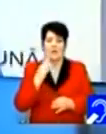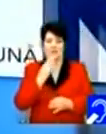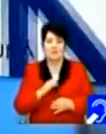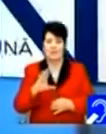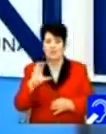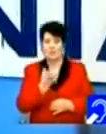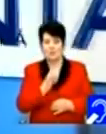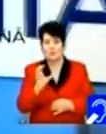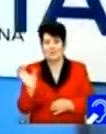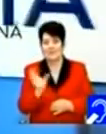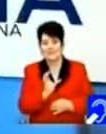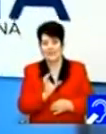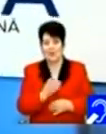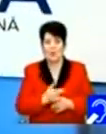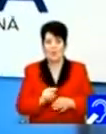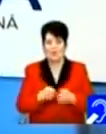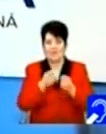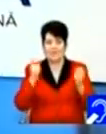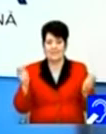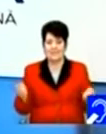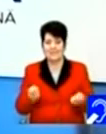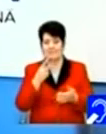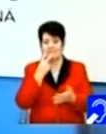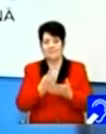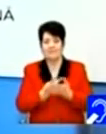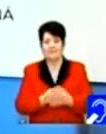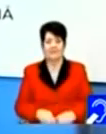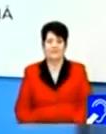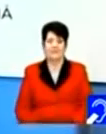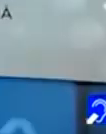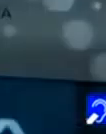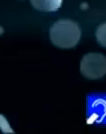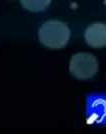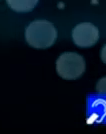de 100 de secunde, deschidem porțile impresionante fortificații.